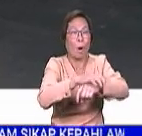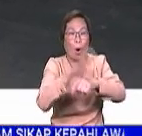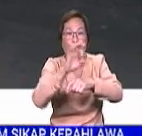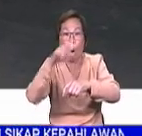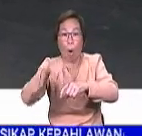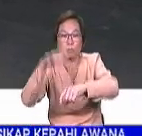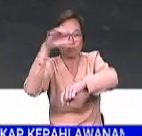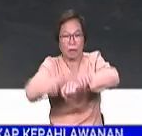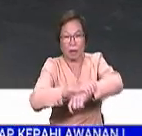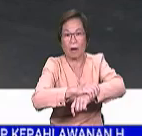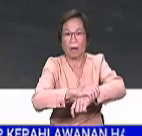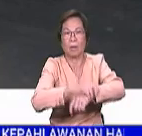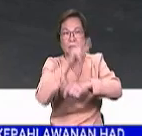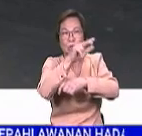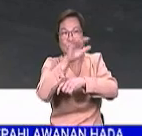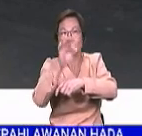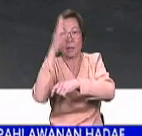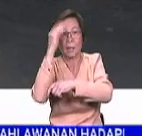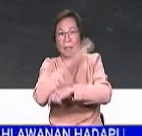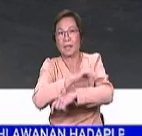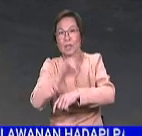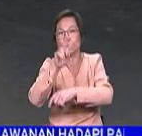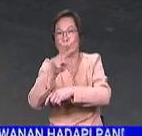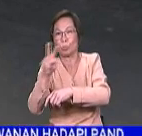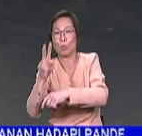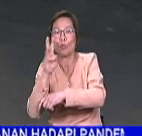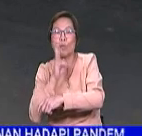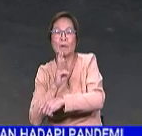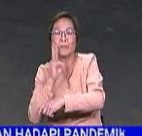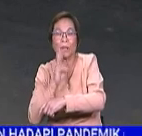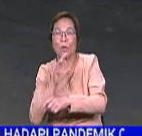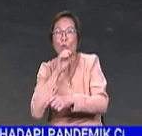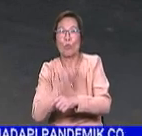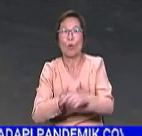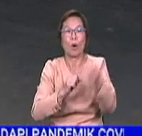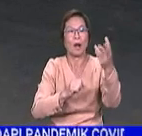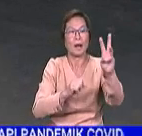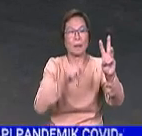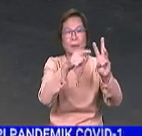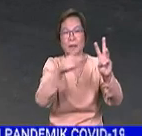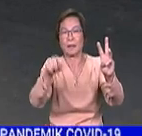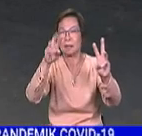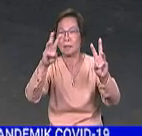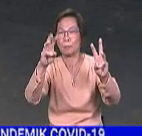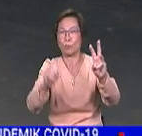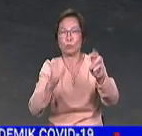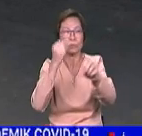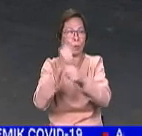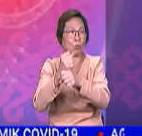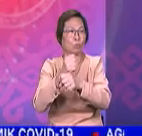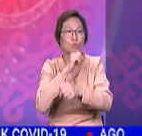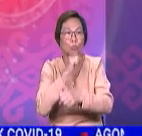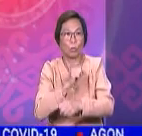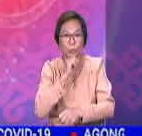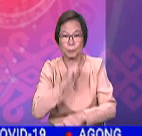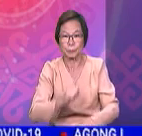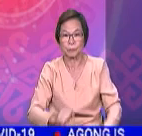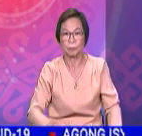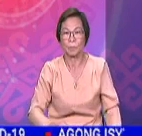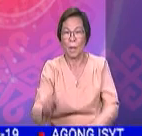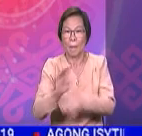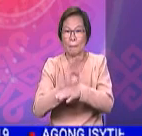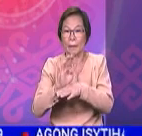of the Spade ini terdiri 39 laki dan 22 wanita berusia 16 hingga 60 tahun Hai